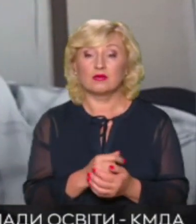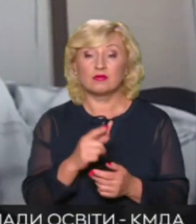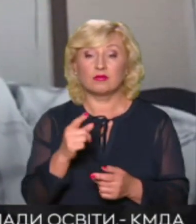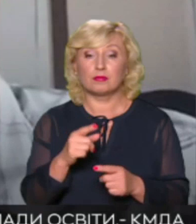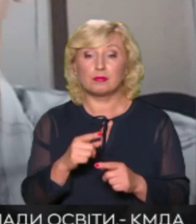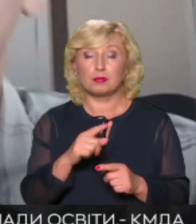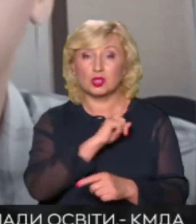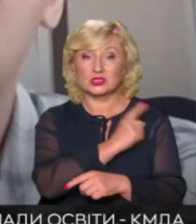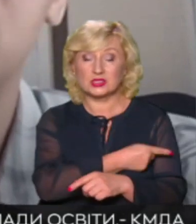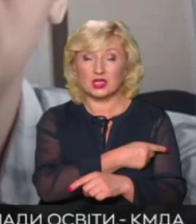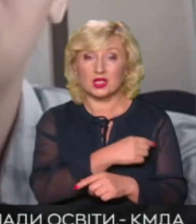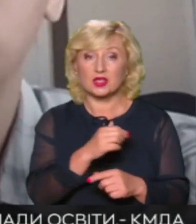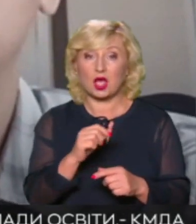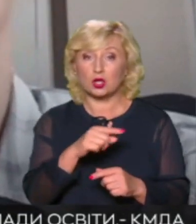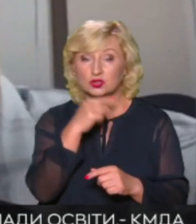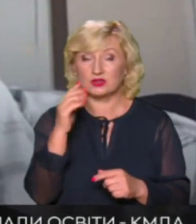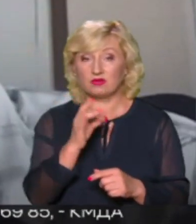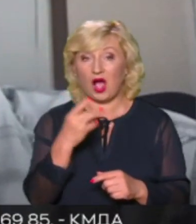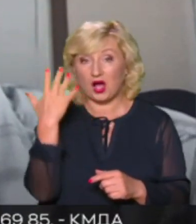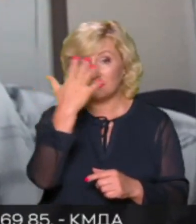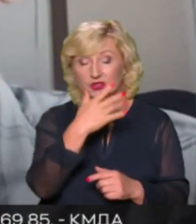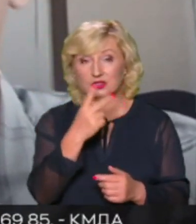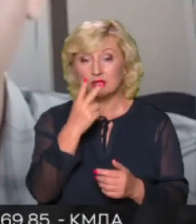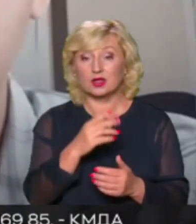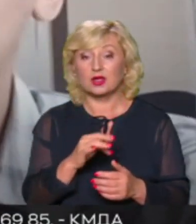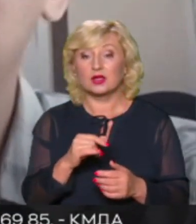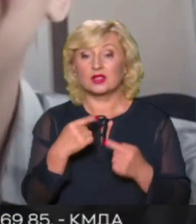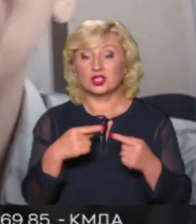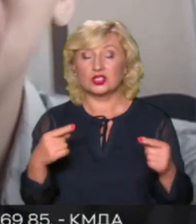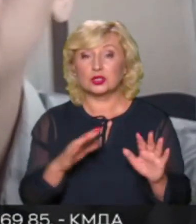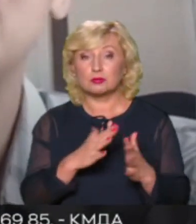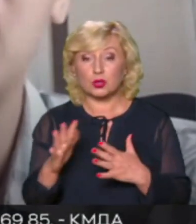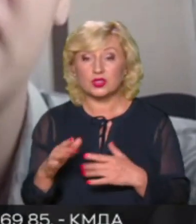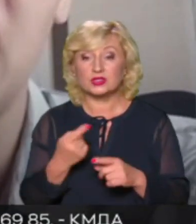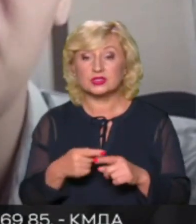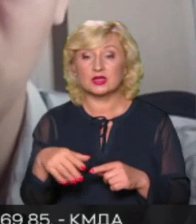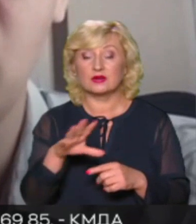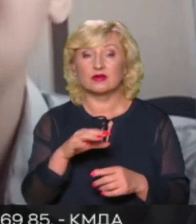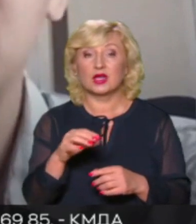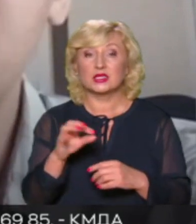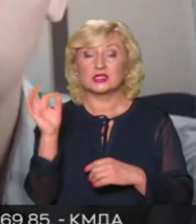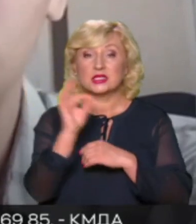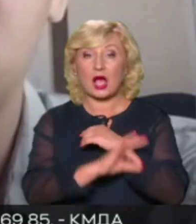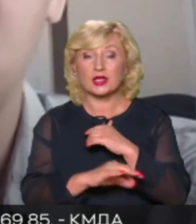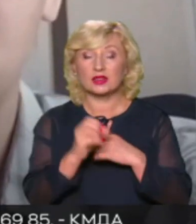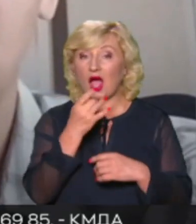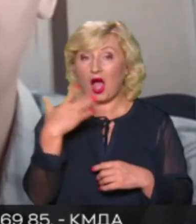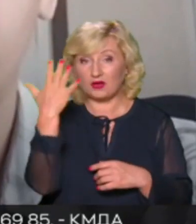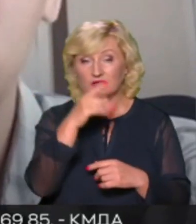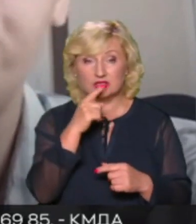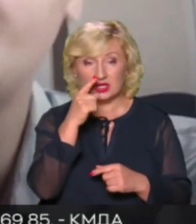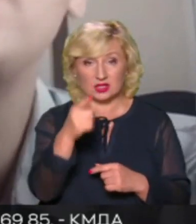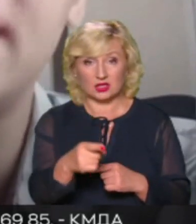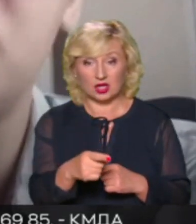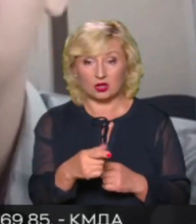посилення Росії в Африці. Воно відбувається, ми бачимо переворот в Нігері, інші події. Але це Центральна і Західна Африка. Це далеко від,